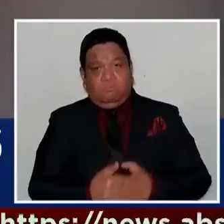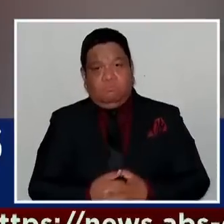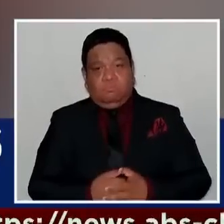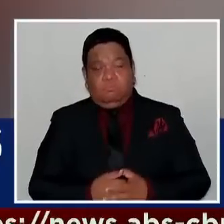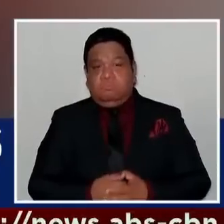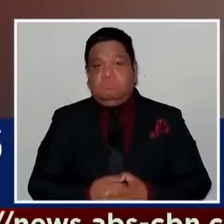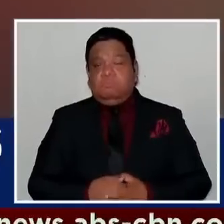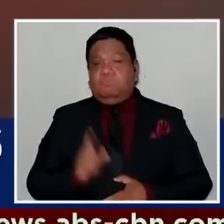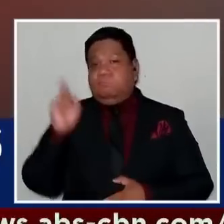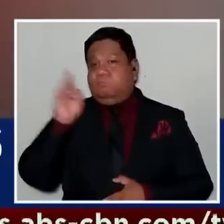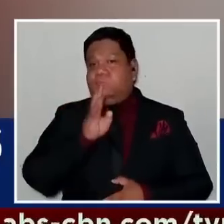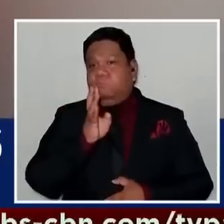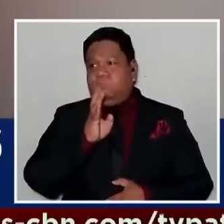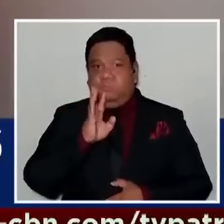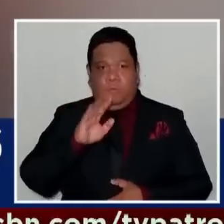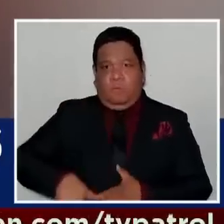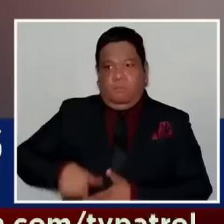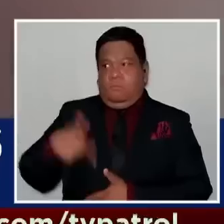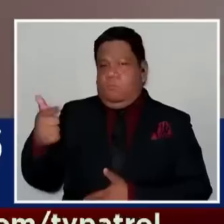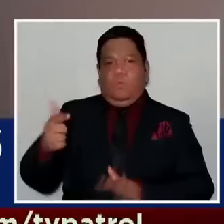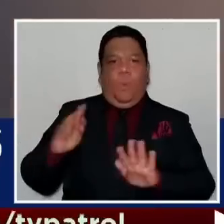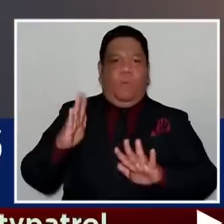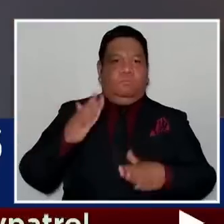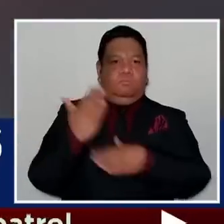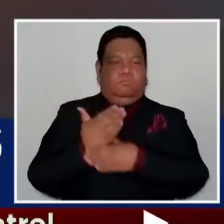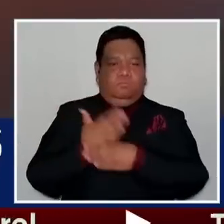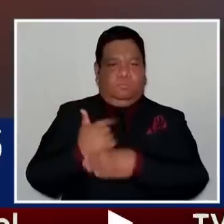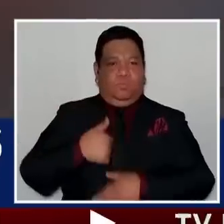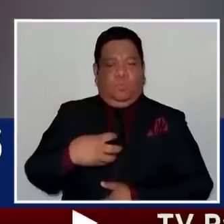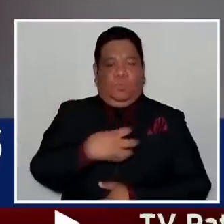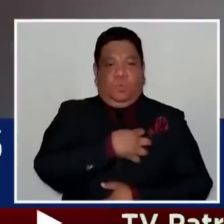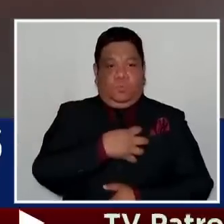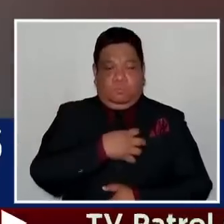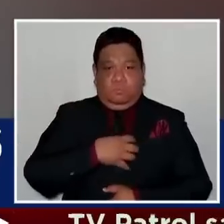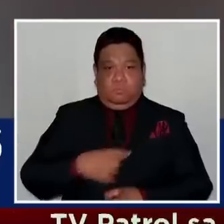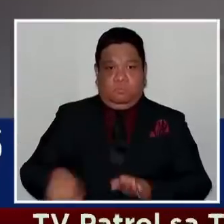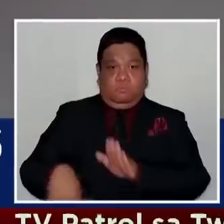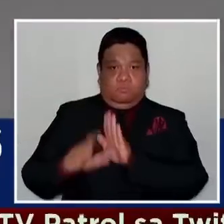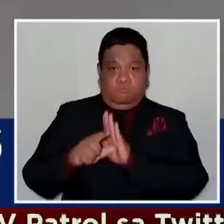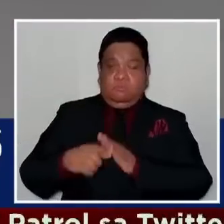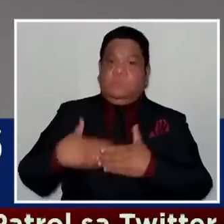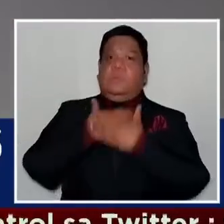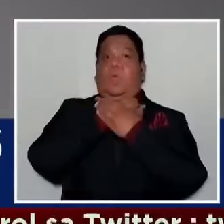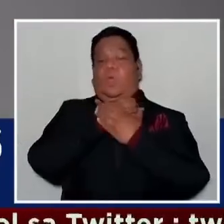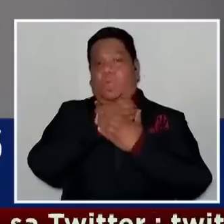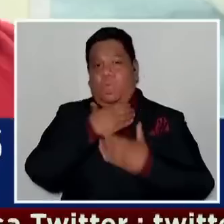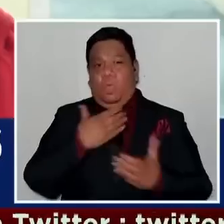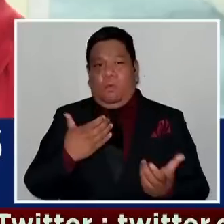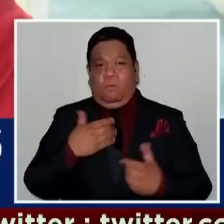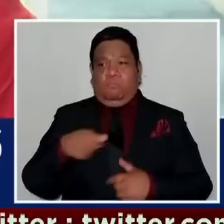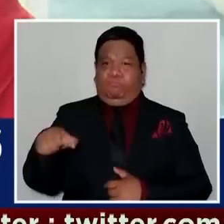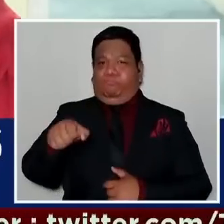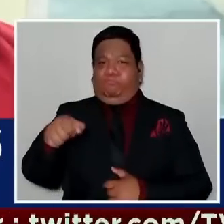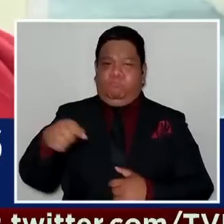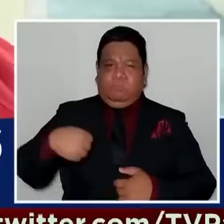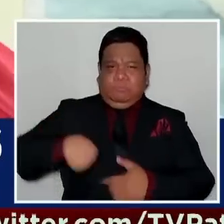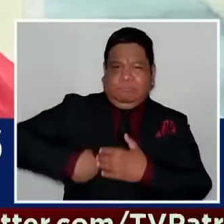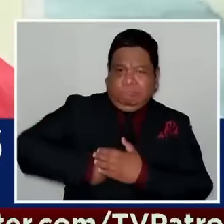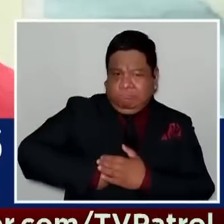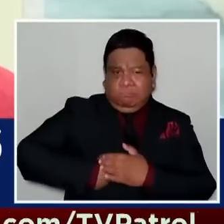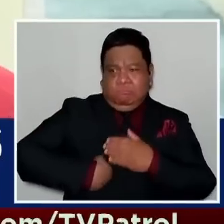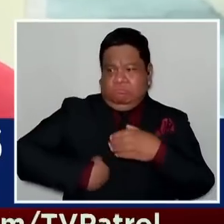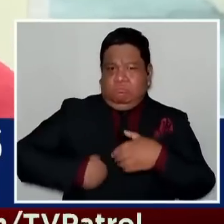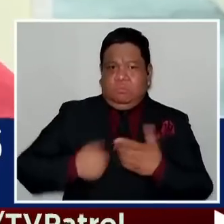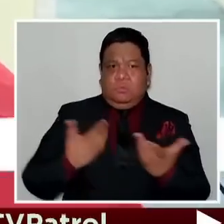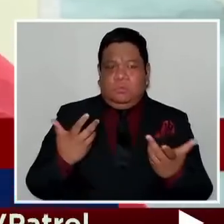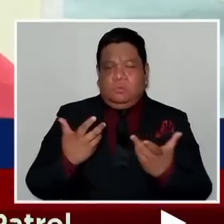niya, huwag kayong mangilam, pulis ako. Maya-maya po, sinachok na, sinakal niya po ako, ma'am. Bigla niya ako na headlock, ma'am. So anong unang naramdaman